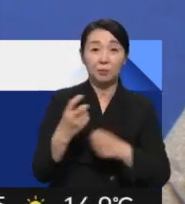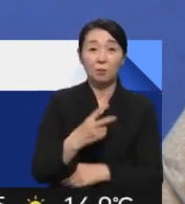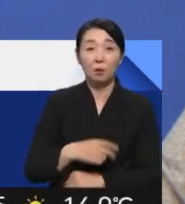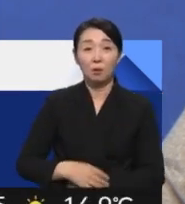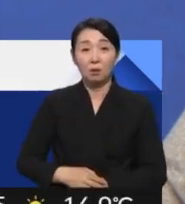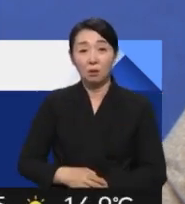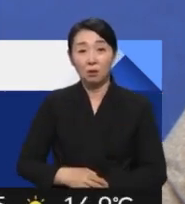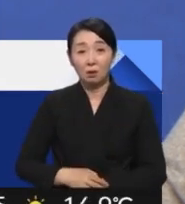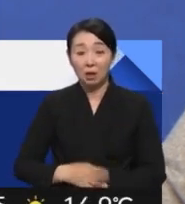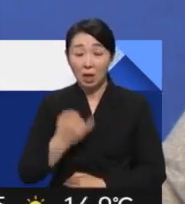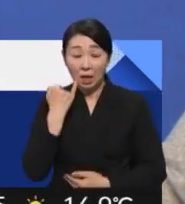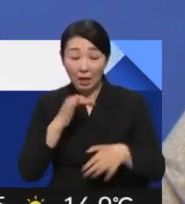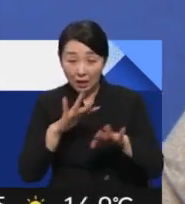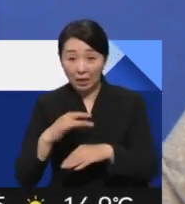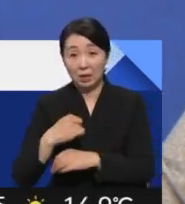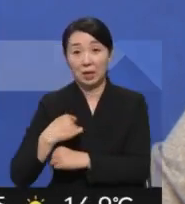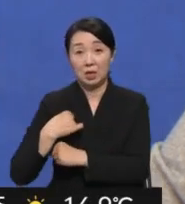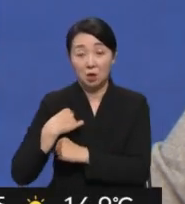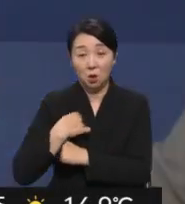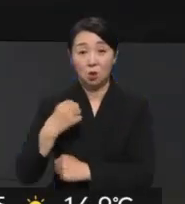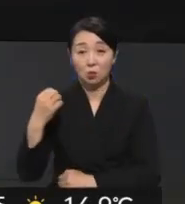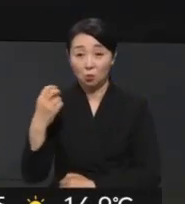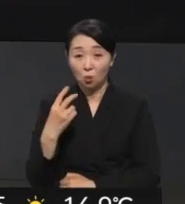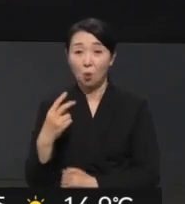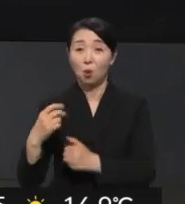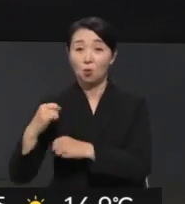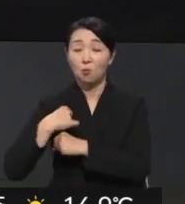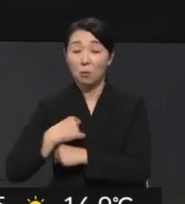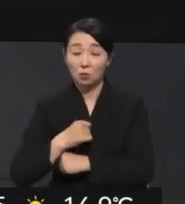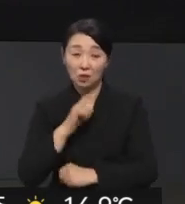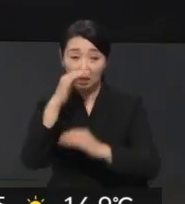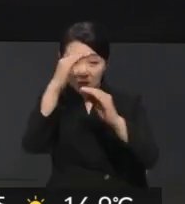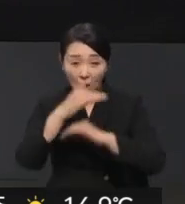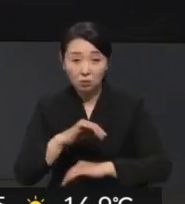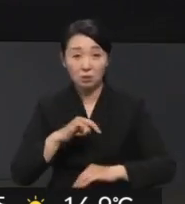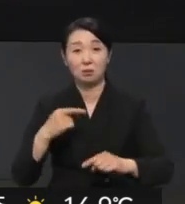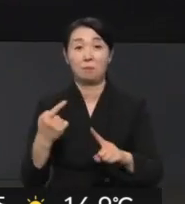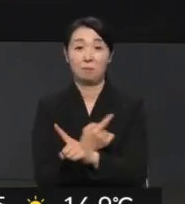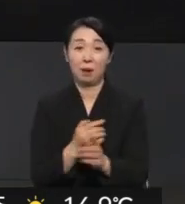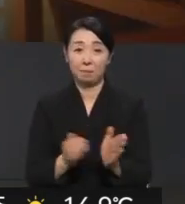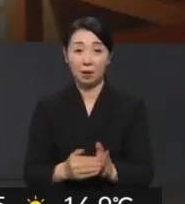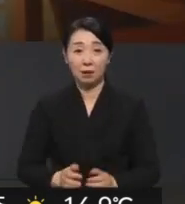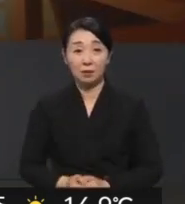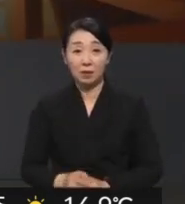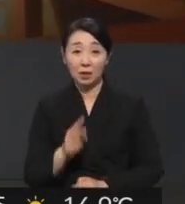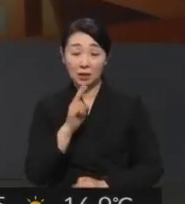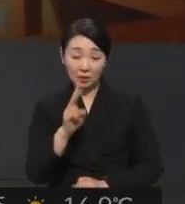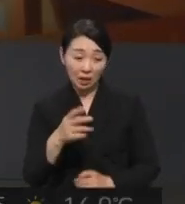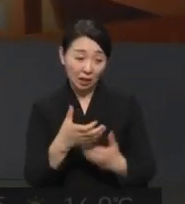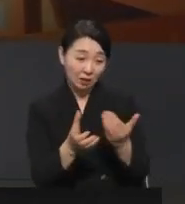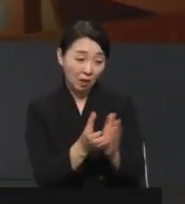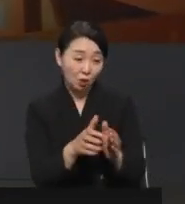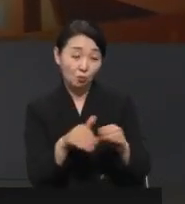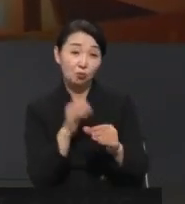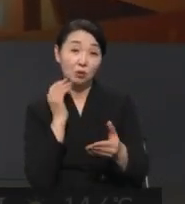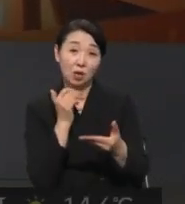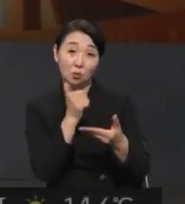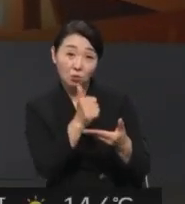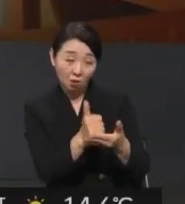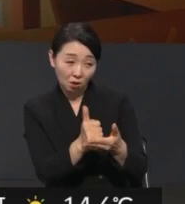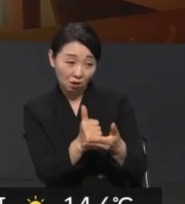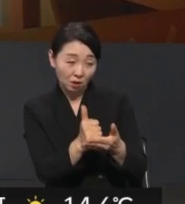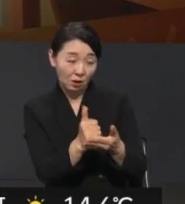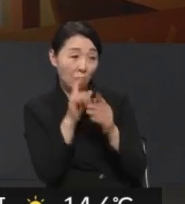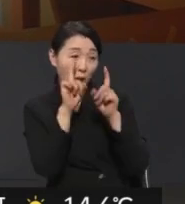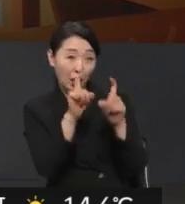기존 입장을 뒤집은 것입니다. 네, 그리고 이 기획사정의 끝, 야당은 문재인 전 대통령이라고 보고 있죠.